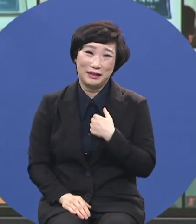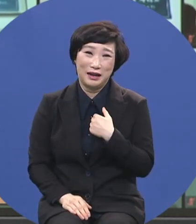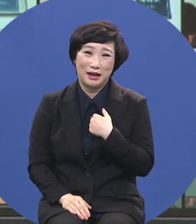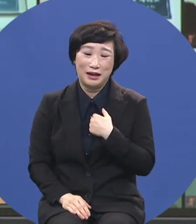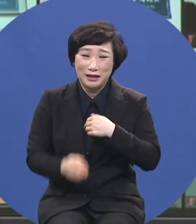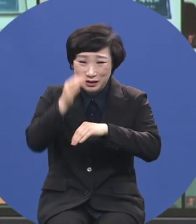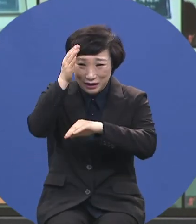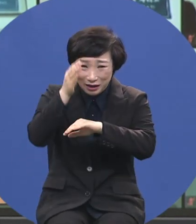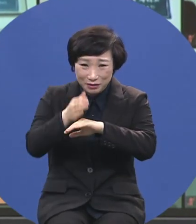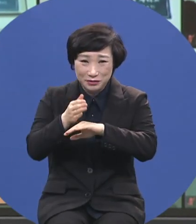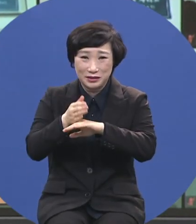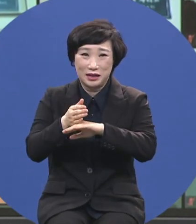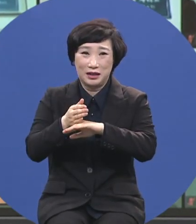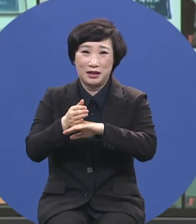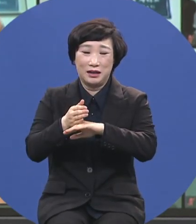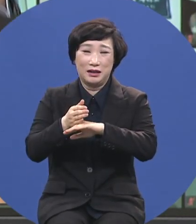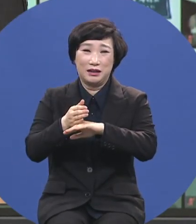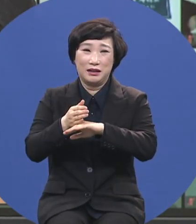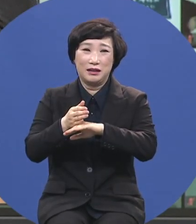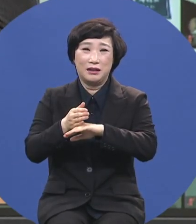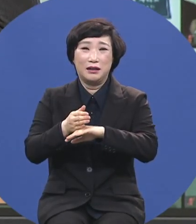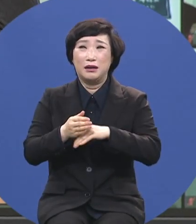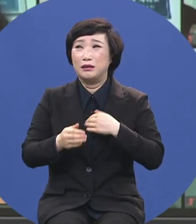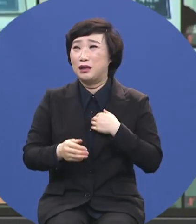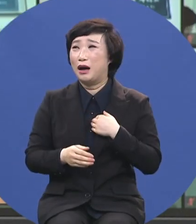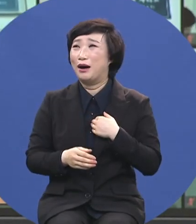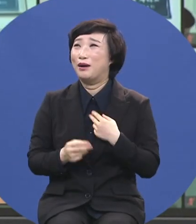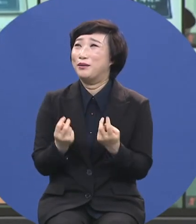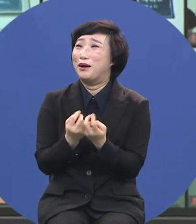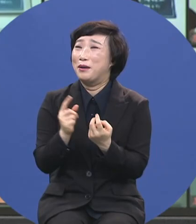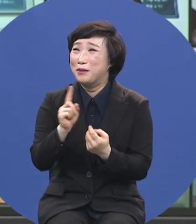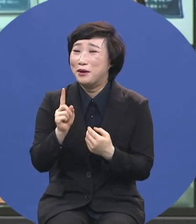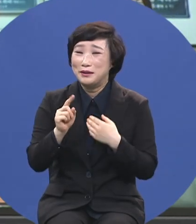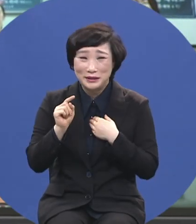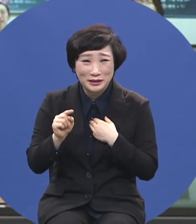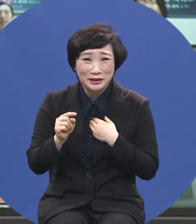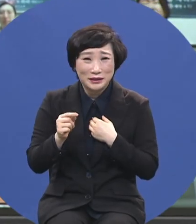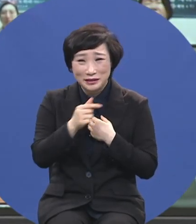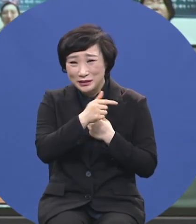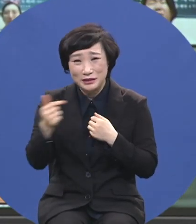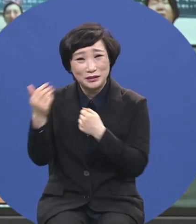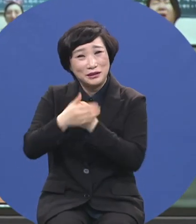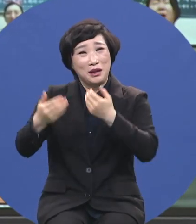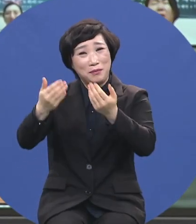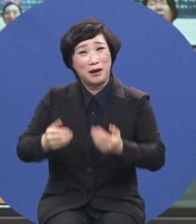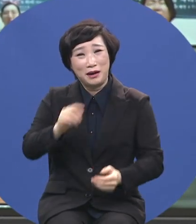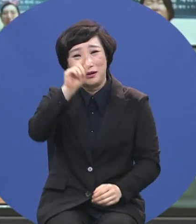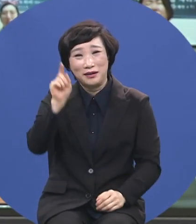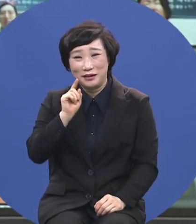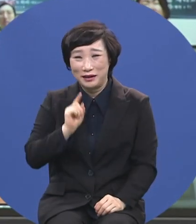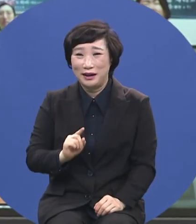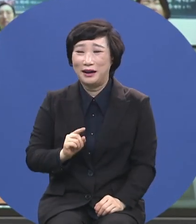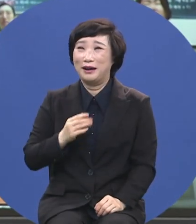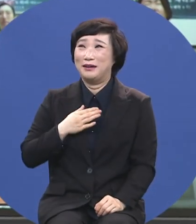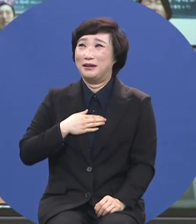얼마나 감사하며 어쩌다 내가 이런 은혜를 입었는가.